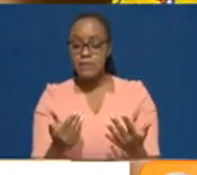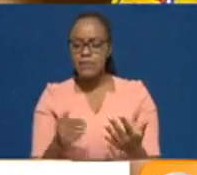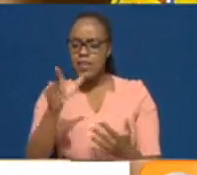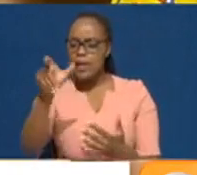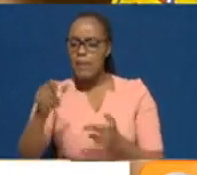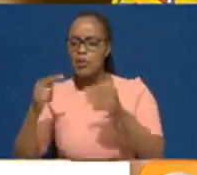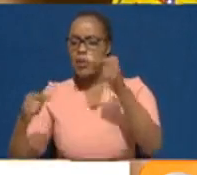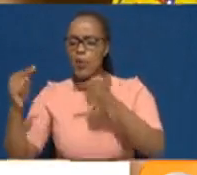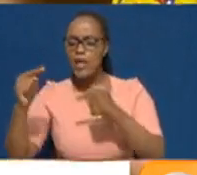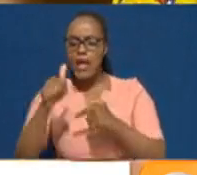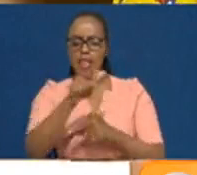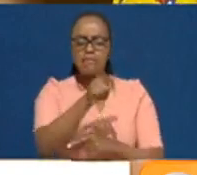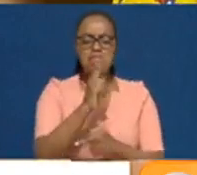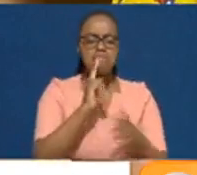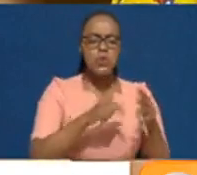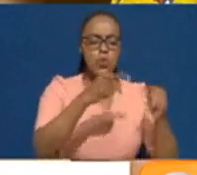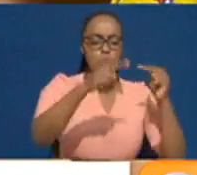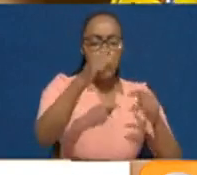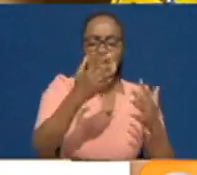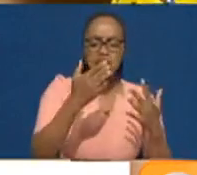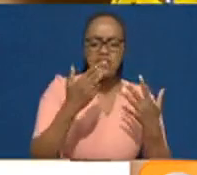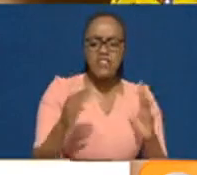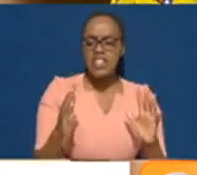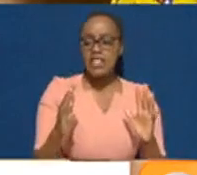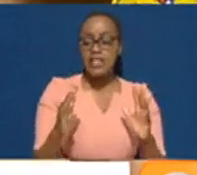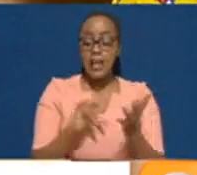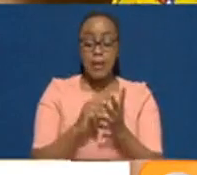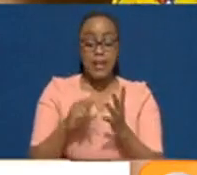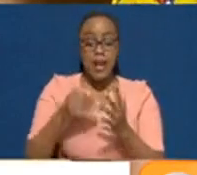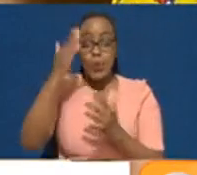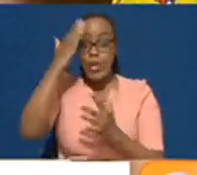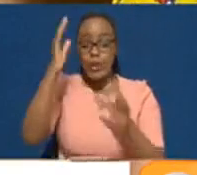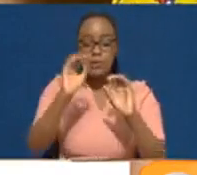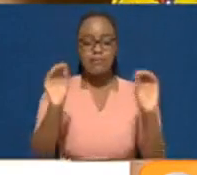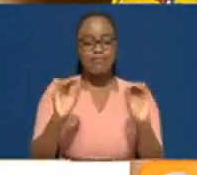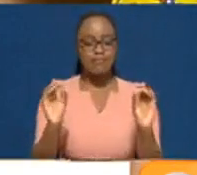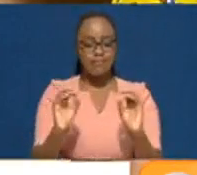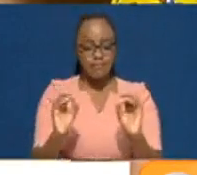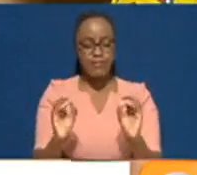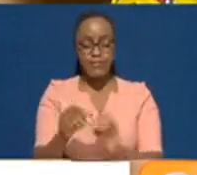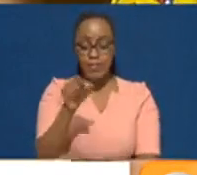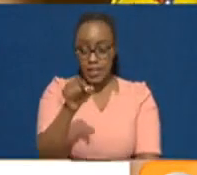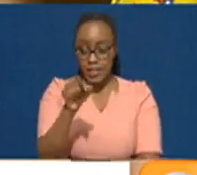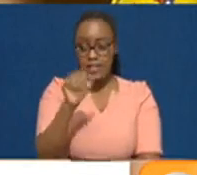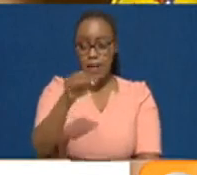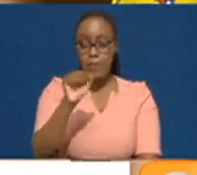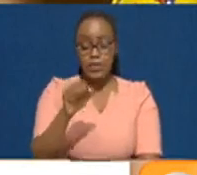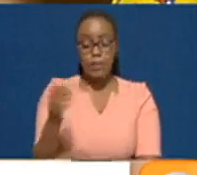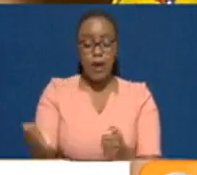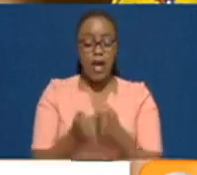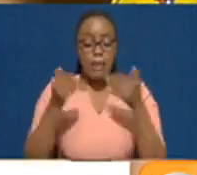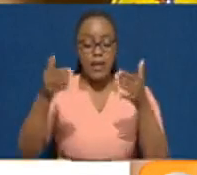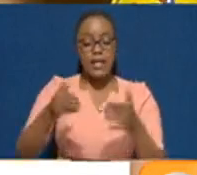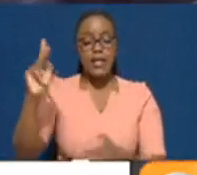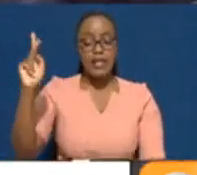fulani ya mashinda, yungine nasema fulani mashinda. Sasa haijulikani, na hii kitu inaweza kufanyika tu hapa